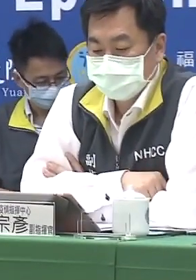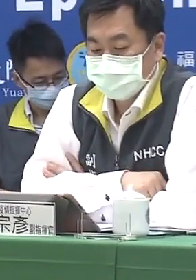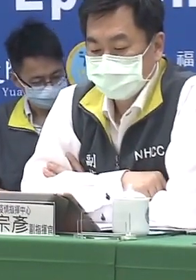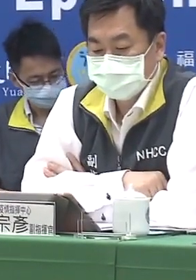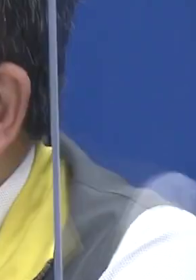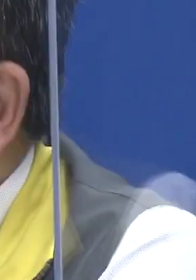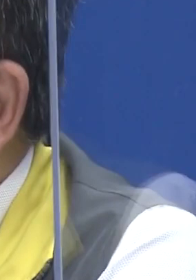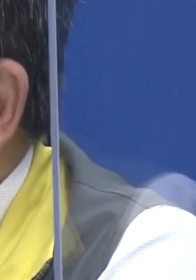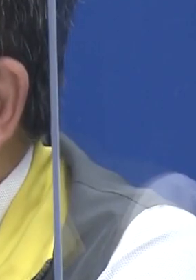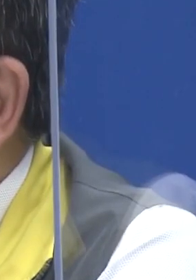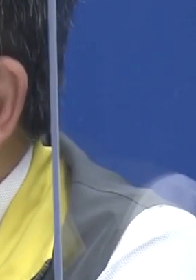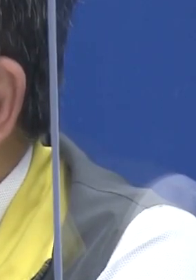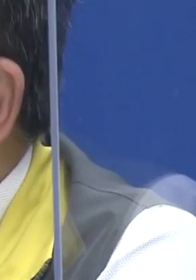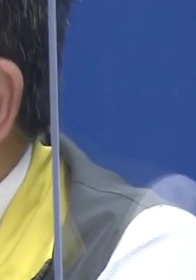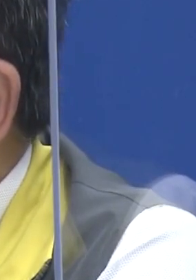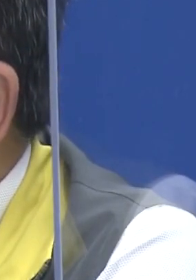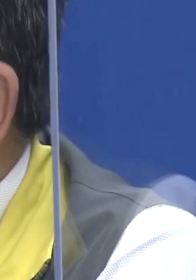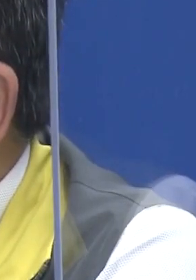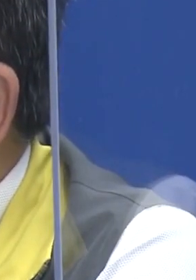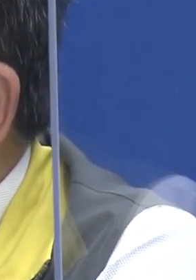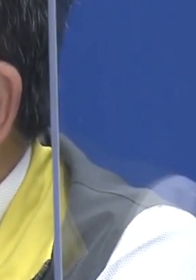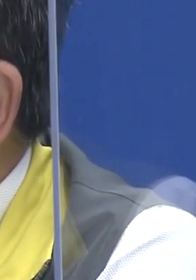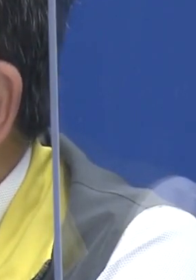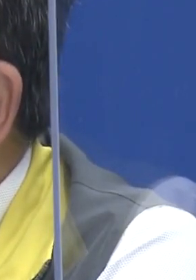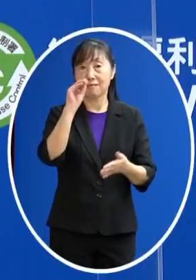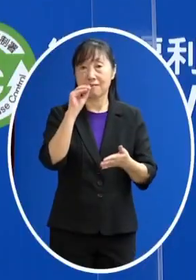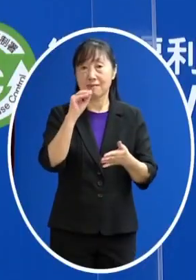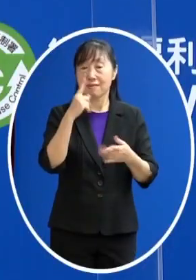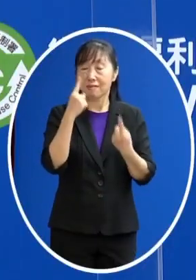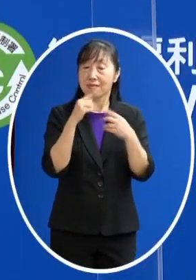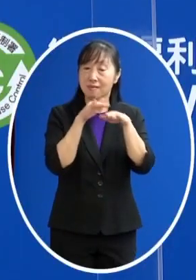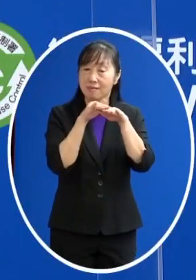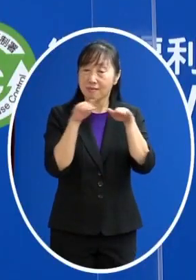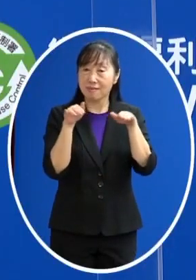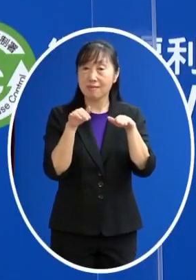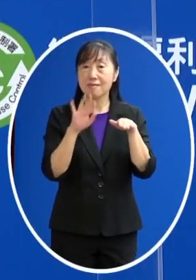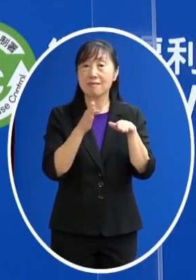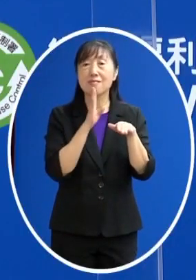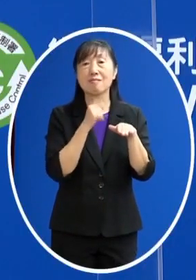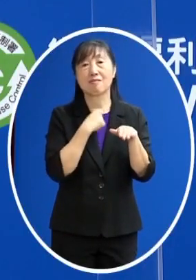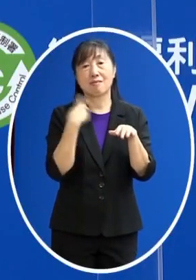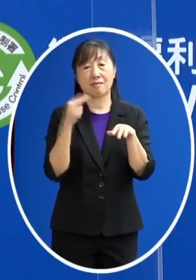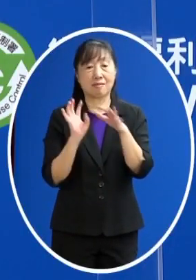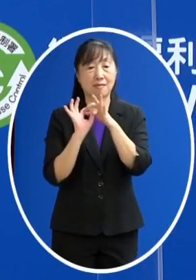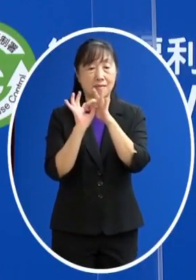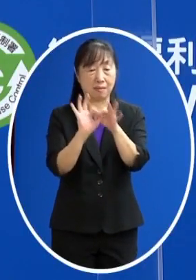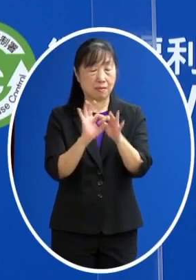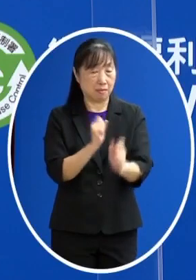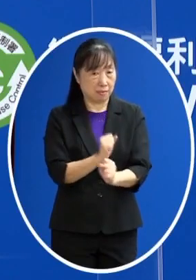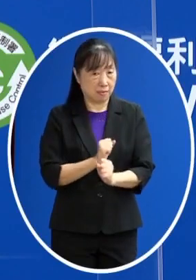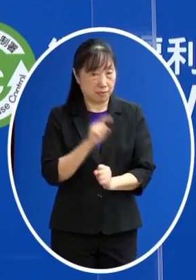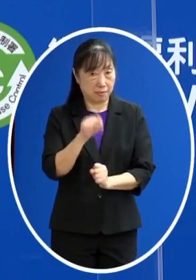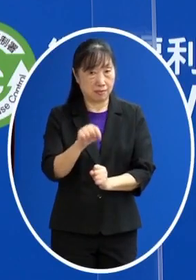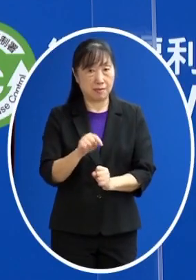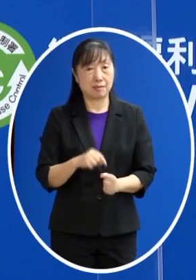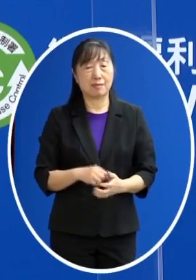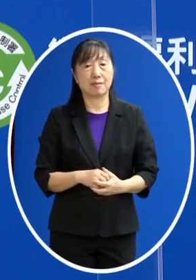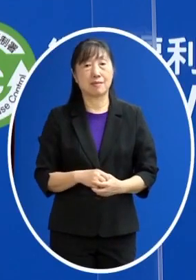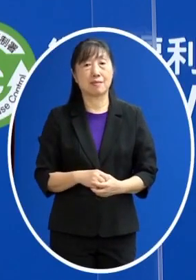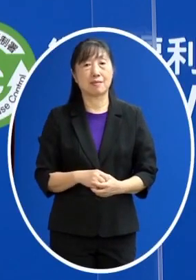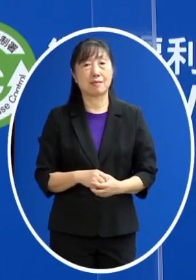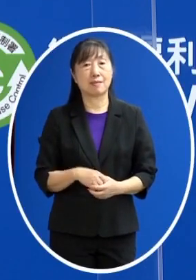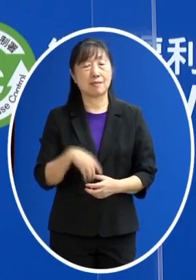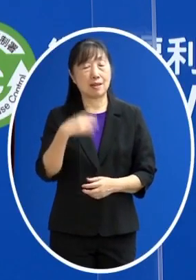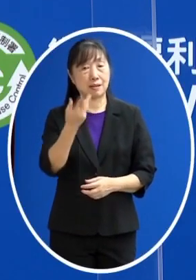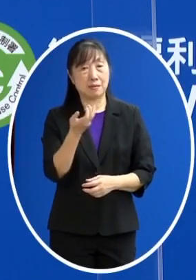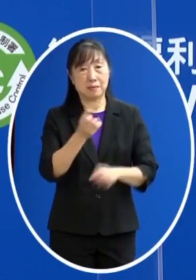察2天，并强调民众防疫不能放松。 这整体还要再持续的观察，所以我也